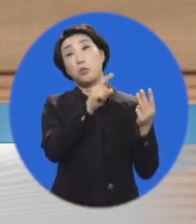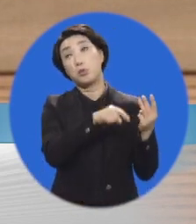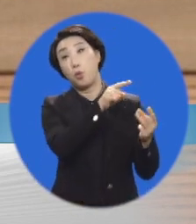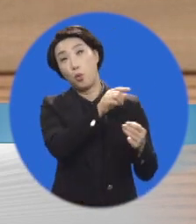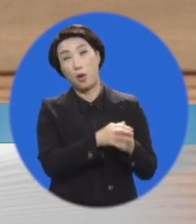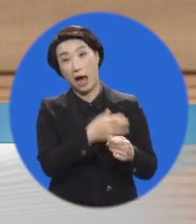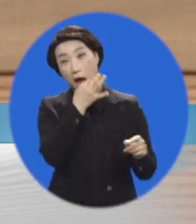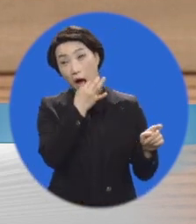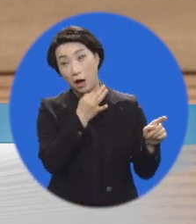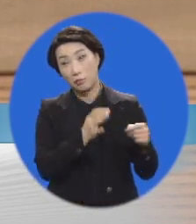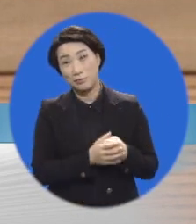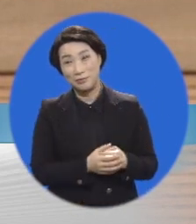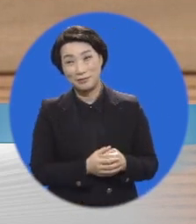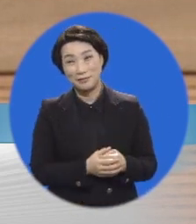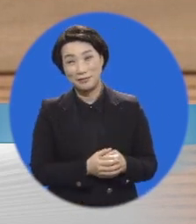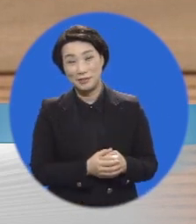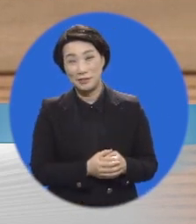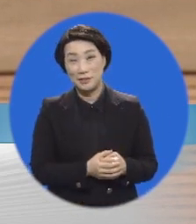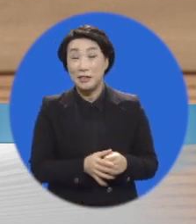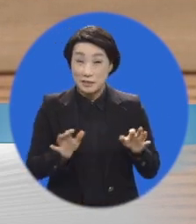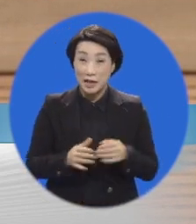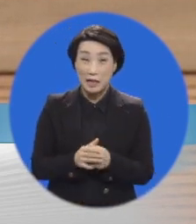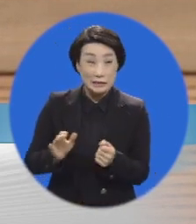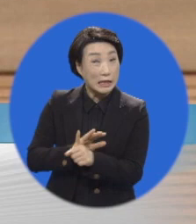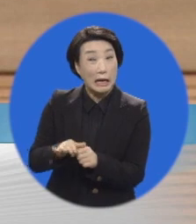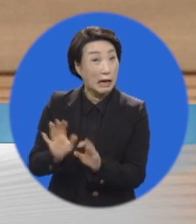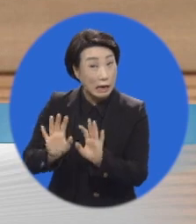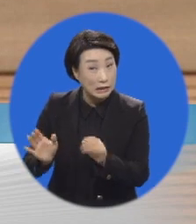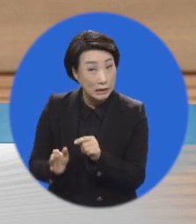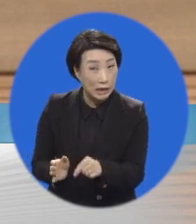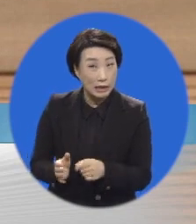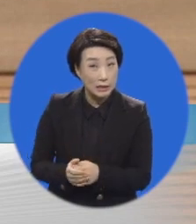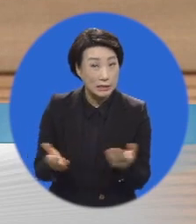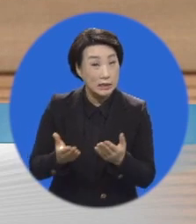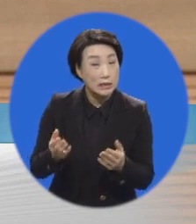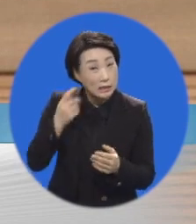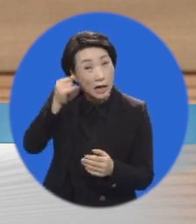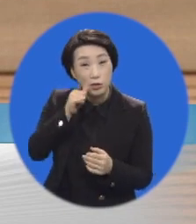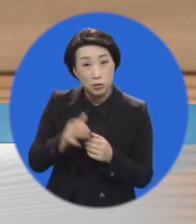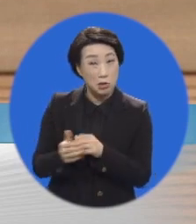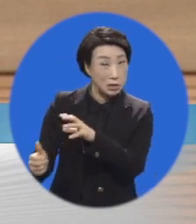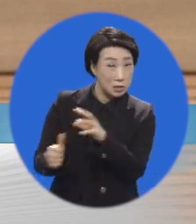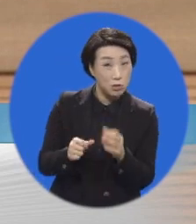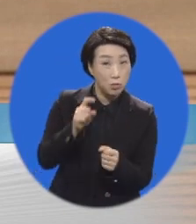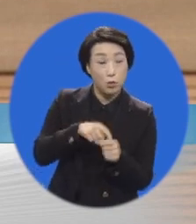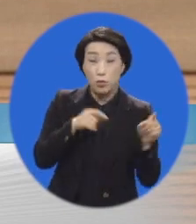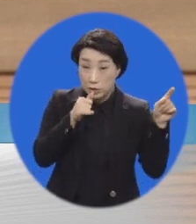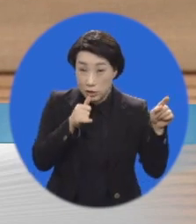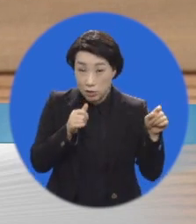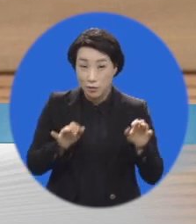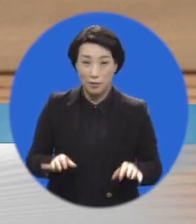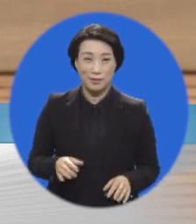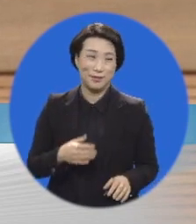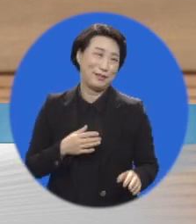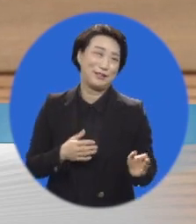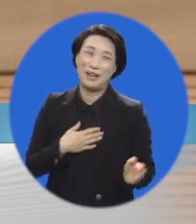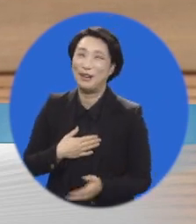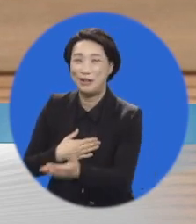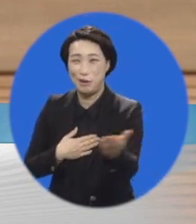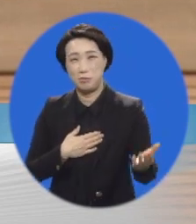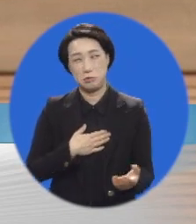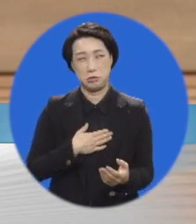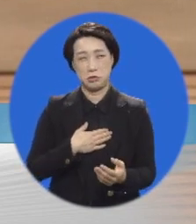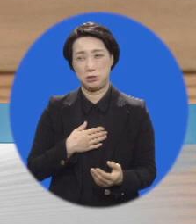아주 욕심쟁이가 아닙니다. 조카를 사랑해본 적 없고 항상 이용해 먹었습니다. 여러분은 전부 조카